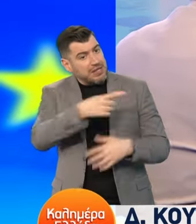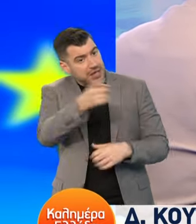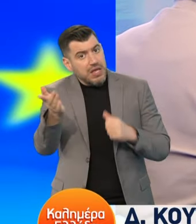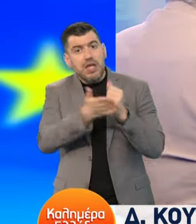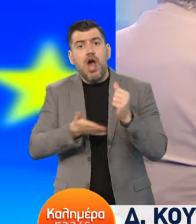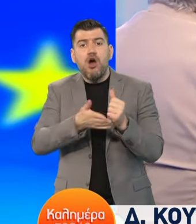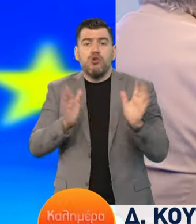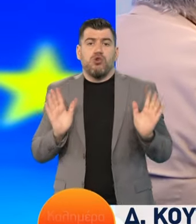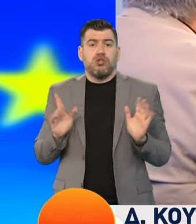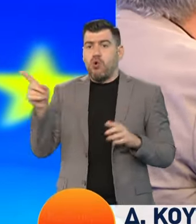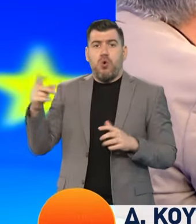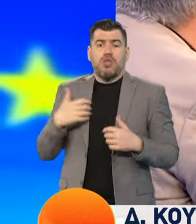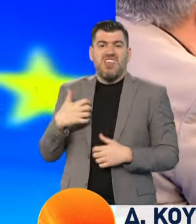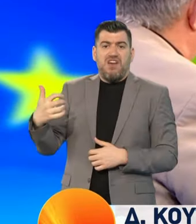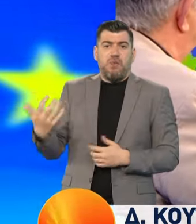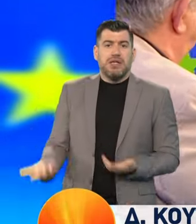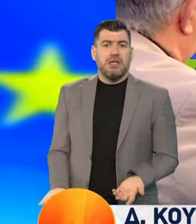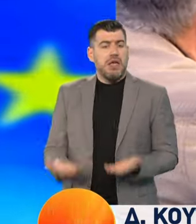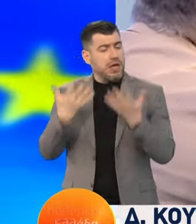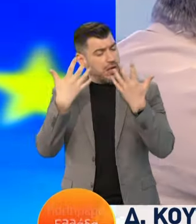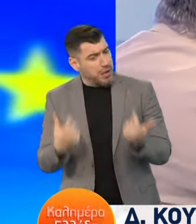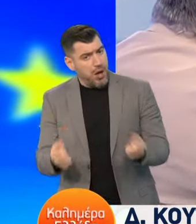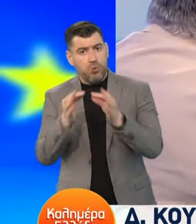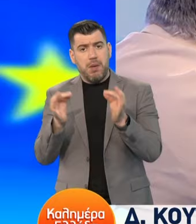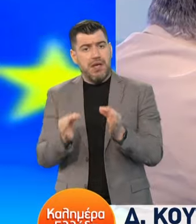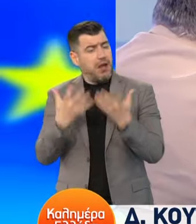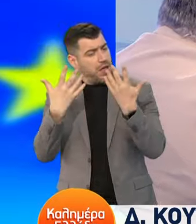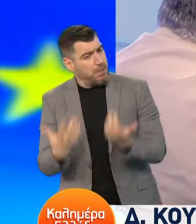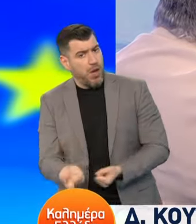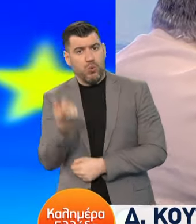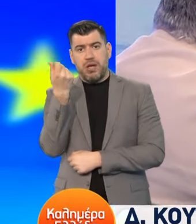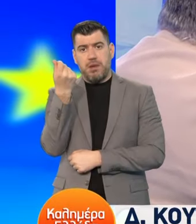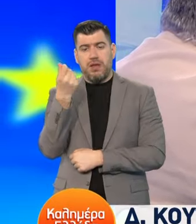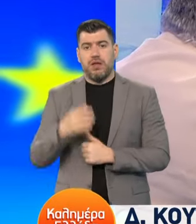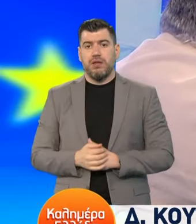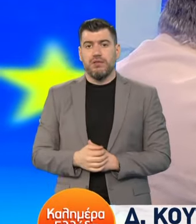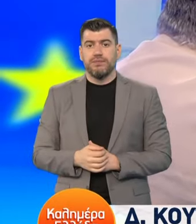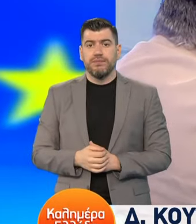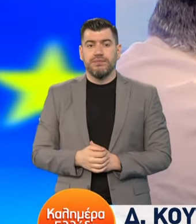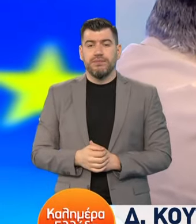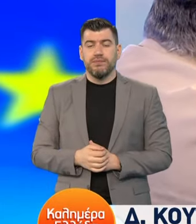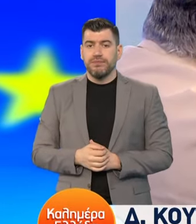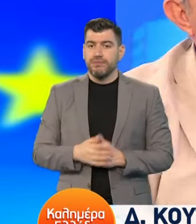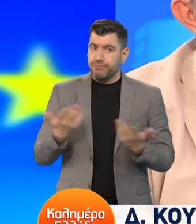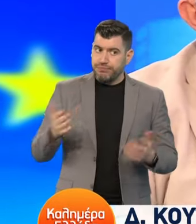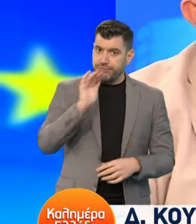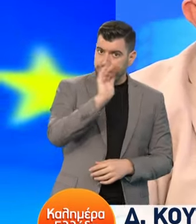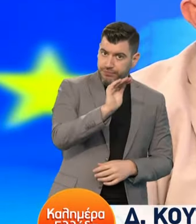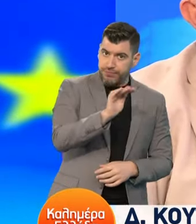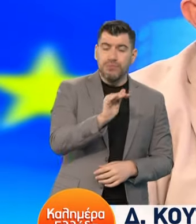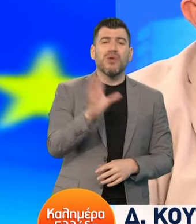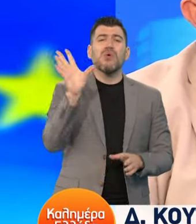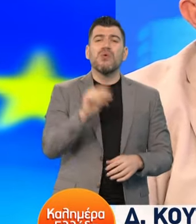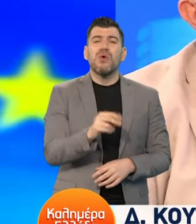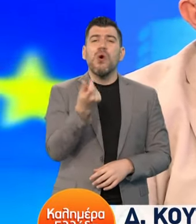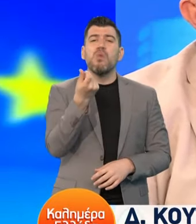Επειδή μιλάμε λοιπόν, για λεφτά, υπάρχουν κύριε μέτρα. Αφήστε με να σας το ρωτήσω. Με αφορμή μόνο την ιστορία του πόθεν έσχεση του κυρίου Κασελάκη, που θα